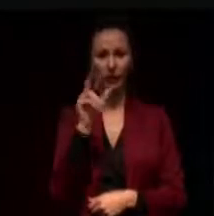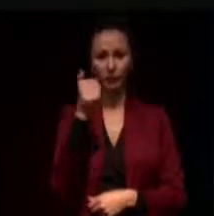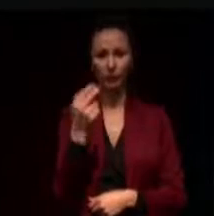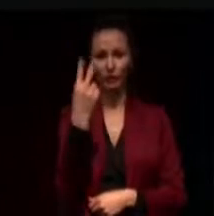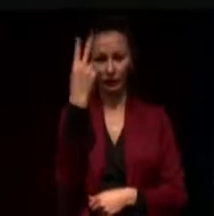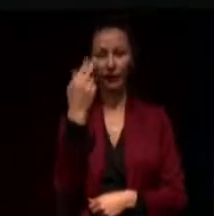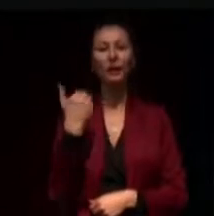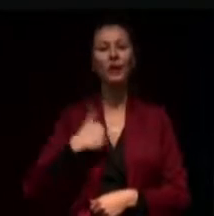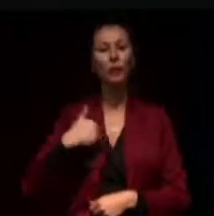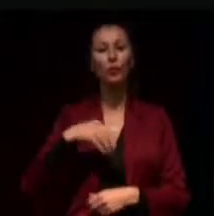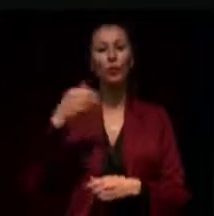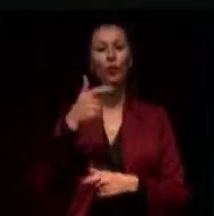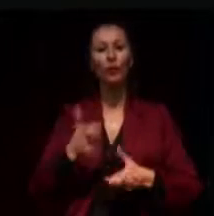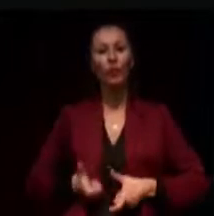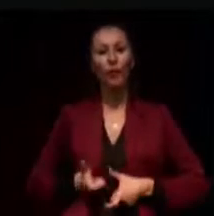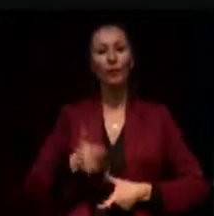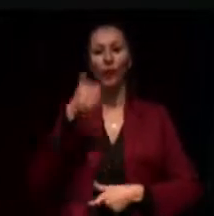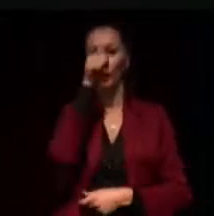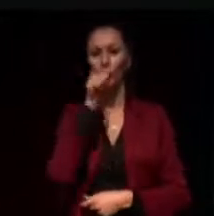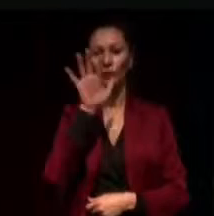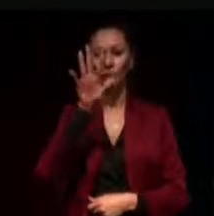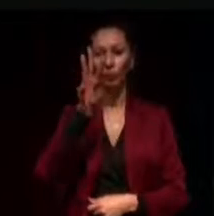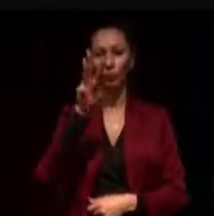11.067.000, kamu düzeni ve güvenlik hizmetleri